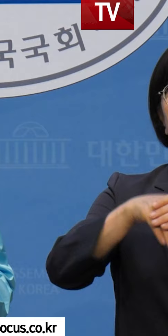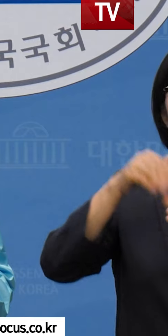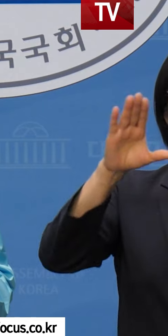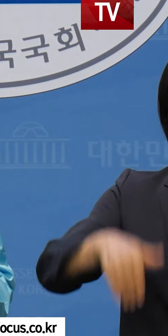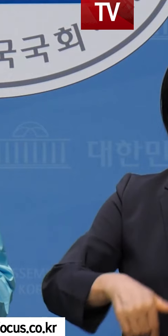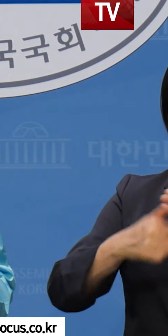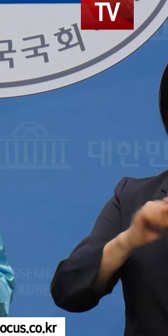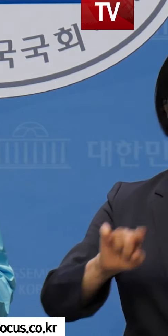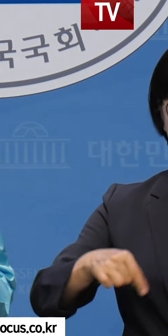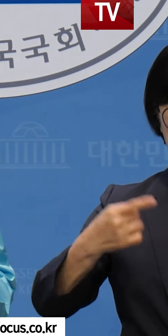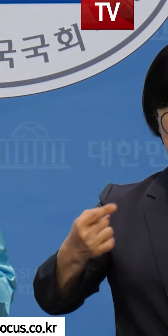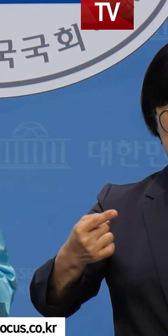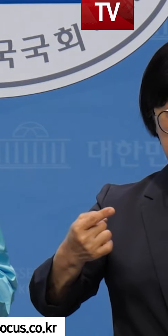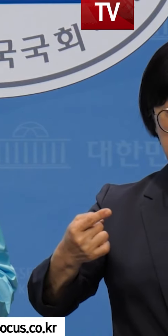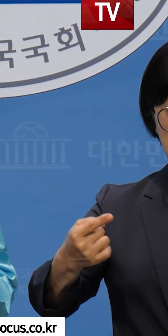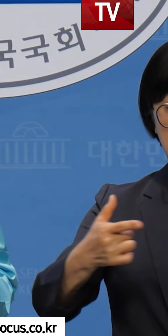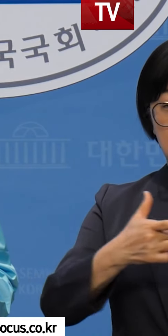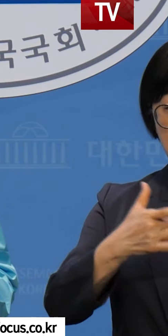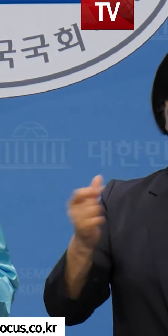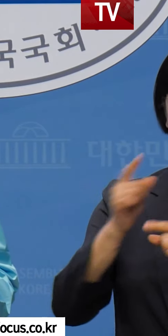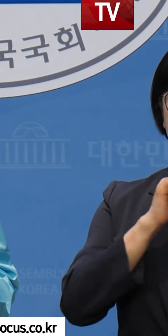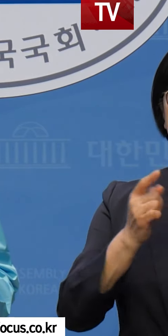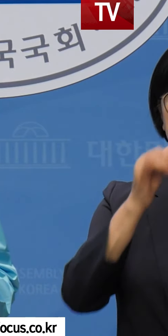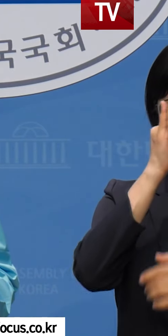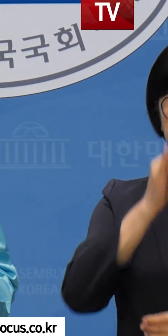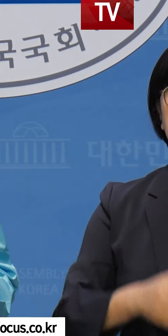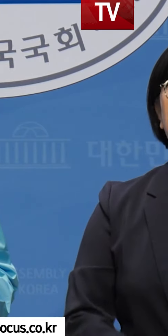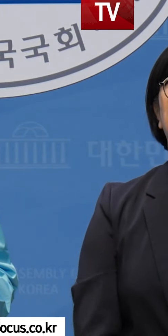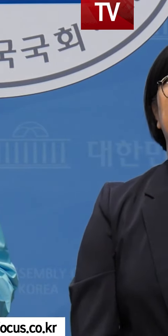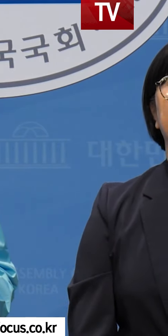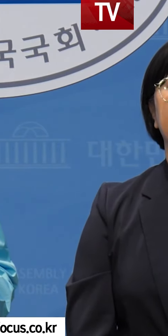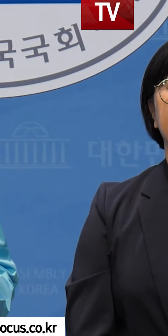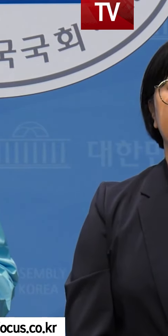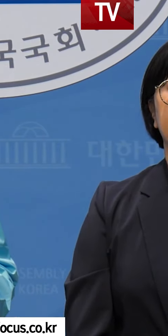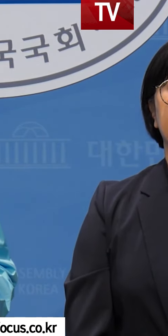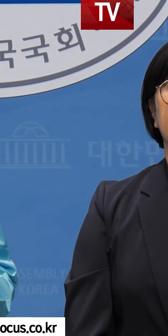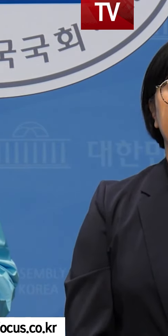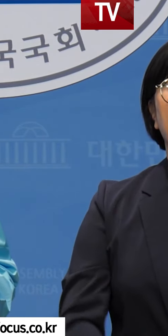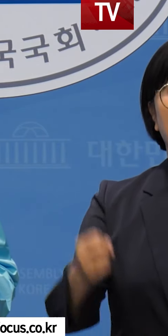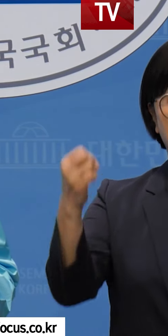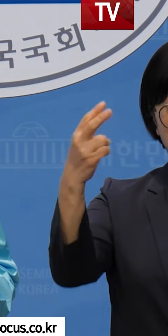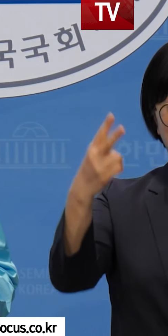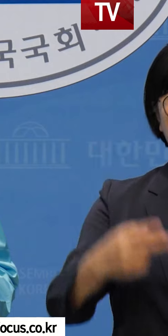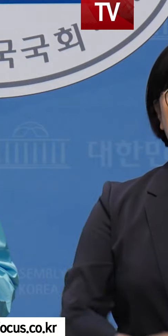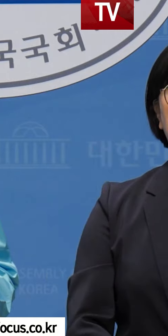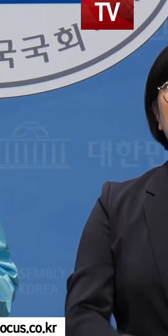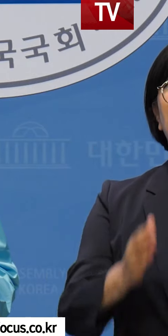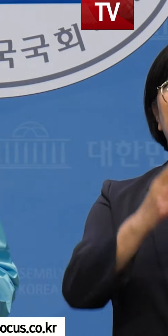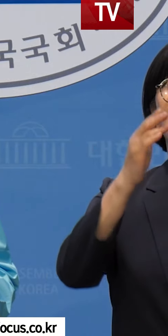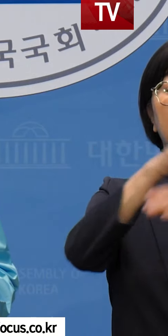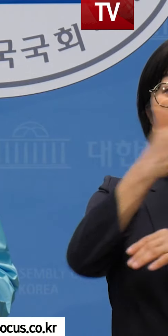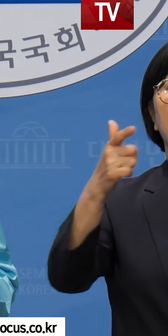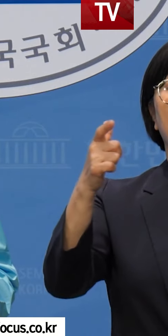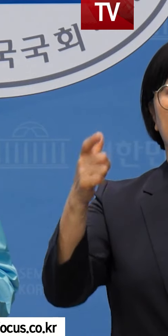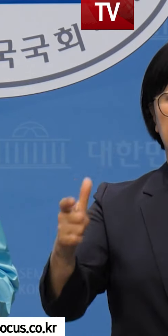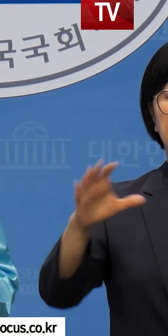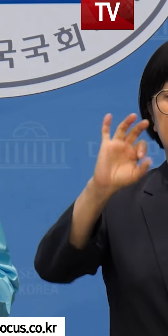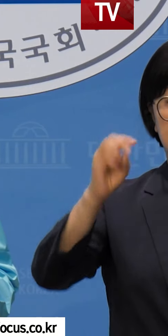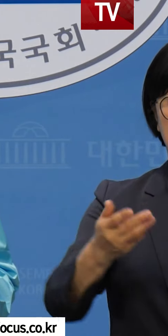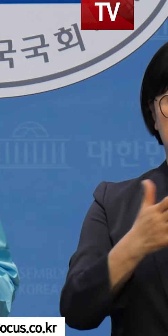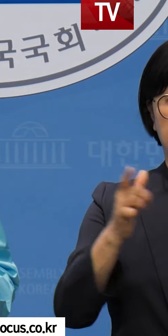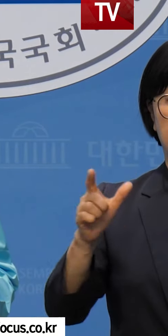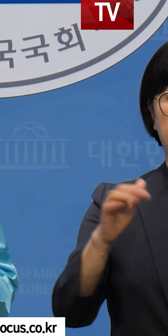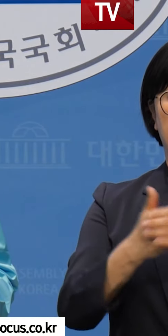총선에 임해야 함을 일관되게 말씀해 오신 분입니다. 또한 중구 성동을 주민들의